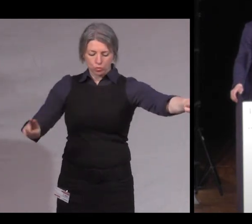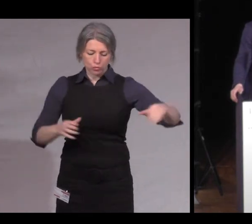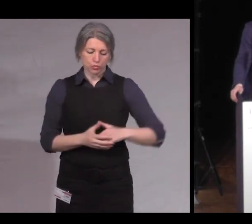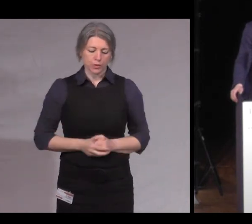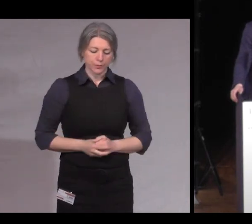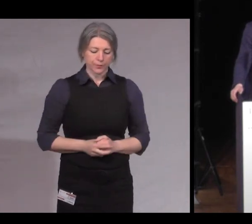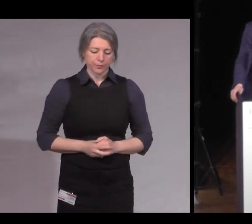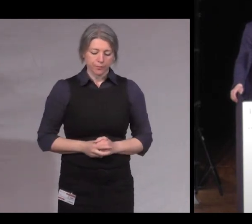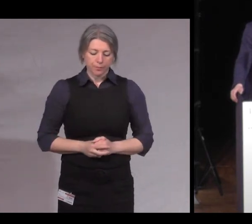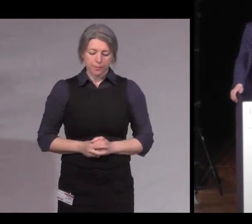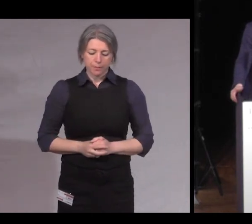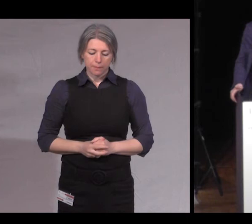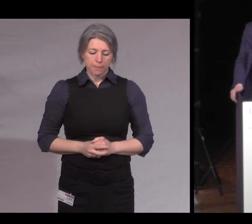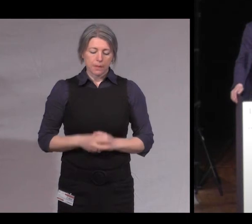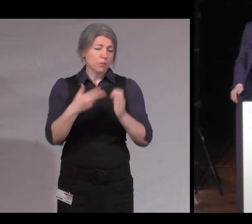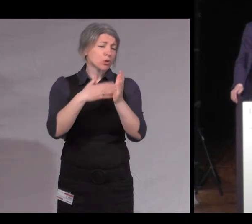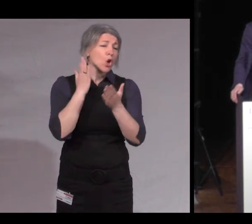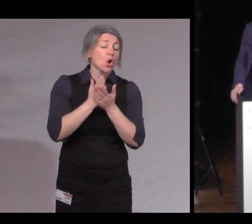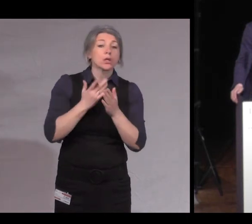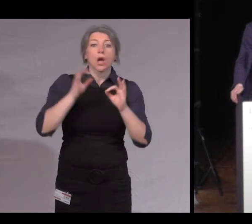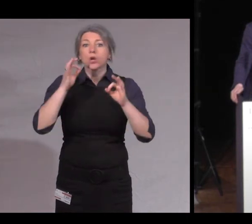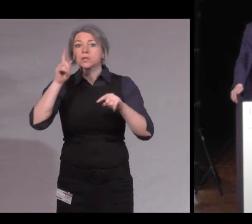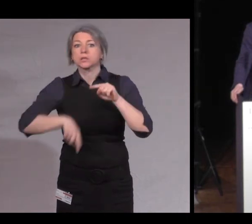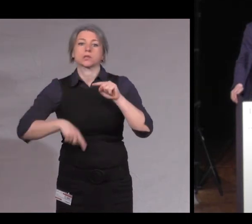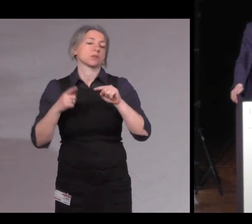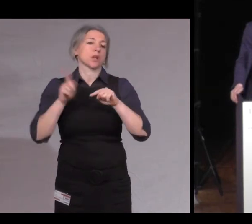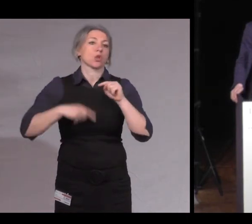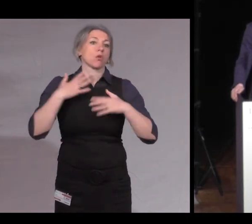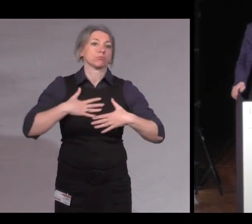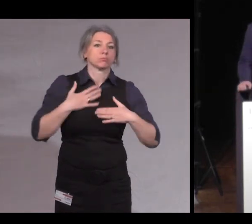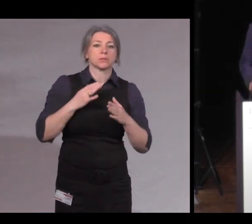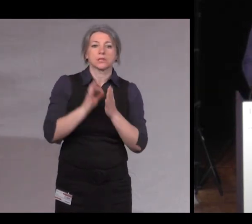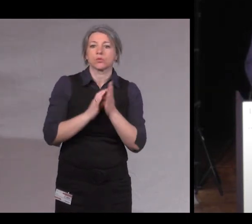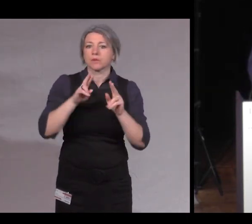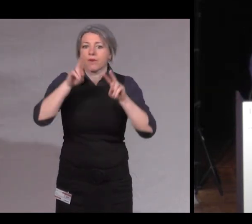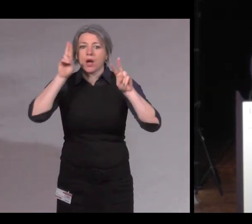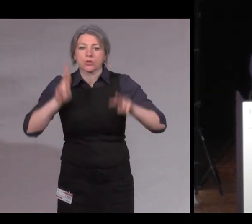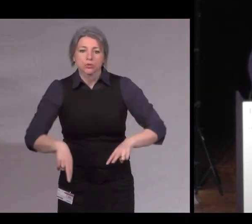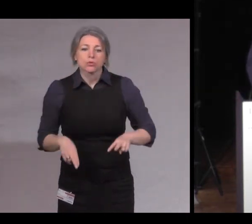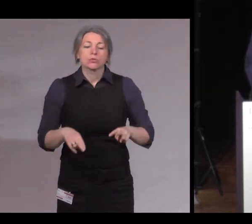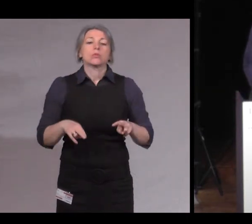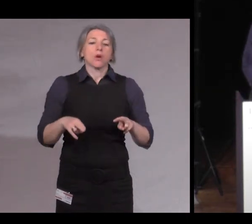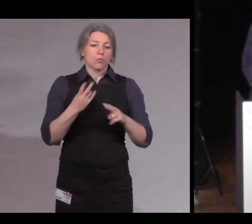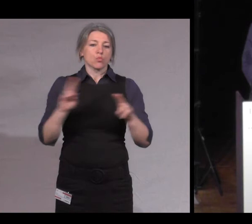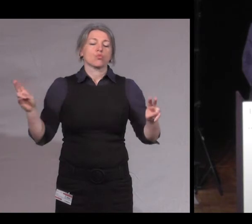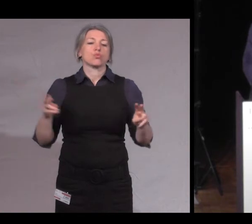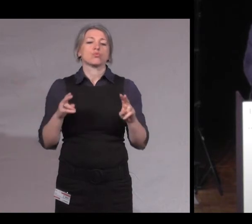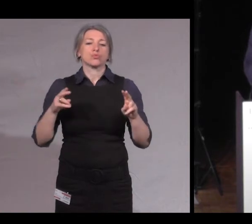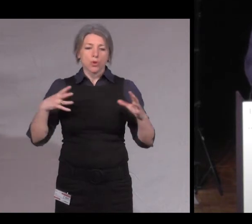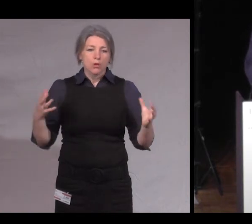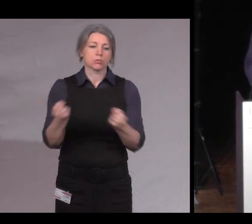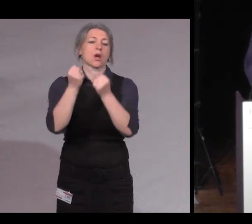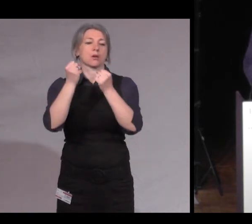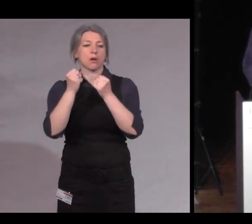systém pro transport pacienta v krizové situace, to znamená, pacient může použít záchranný